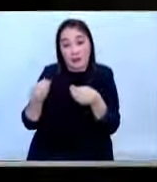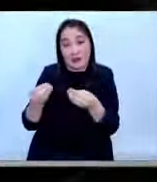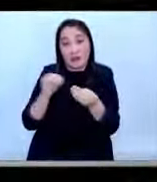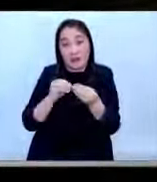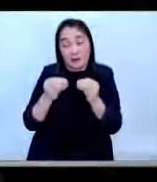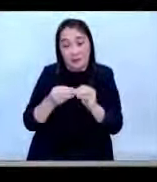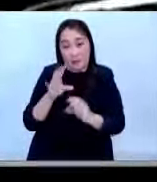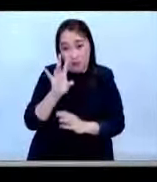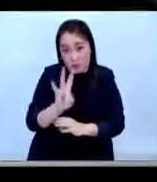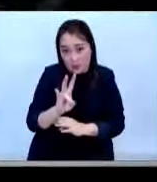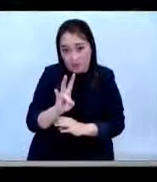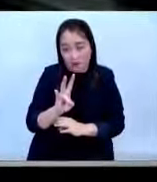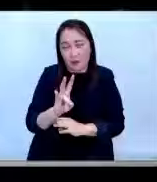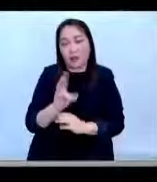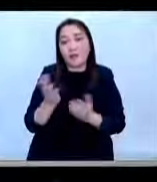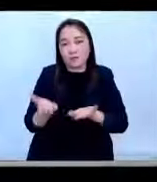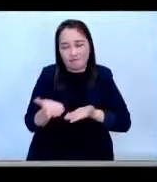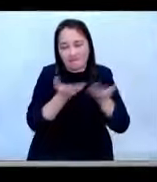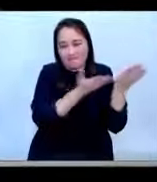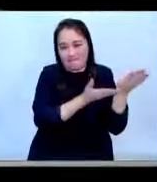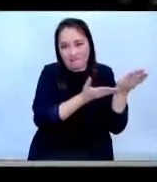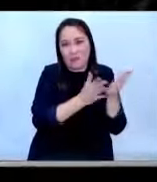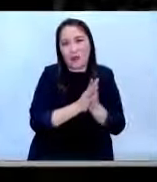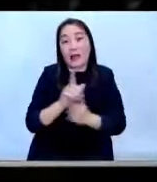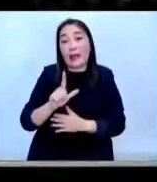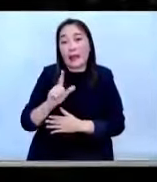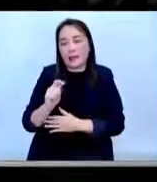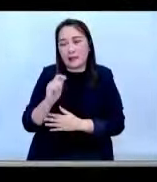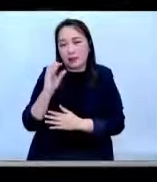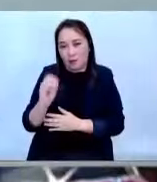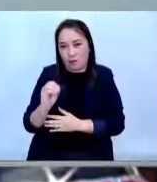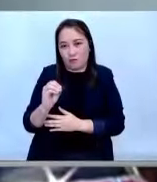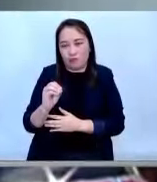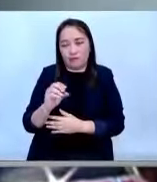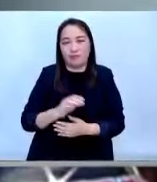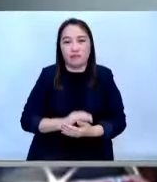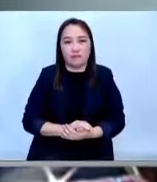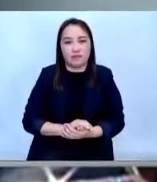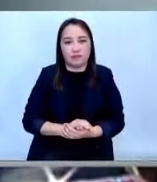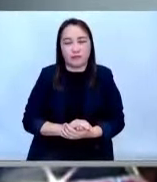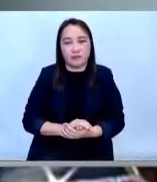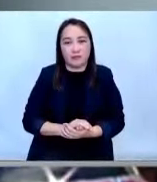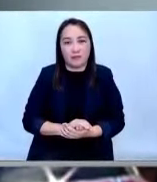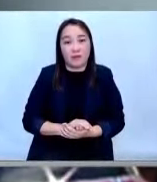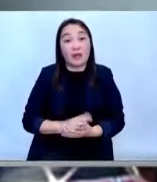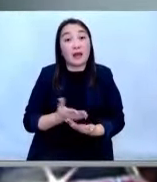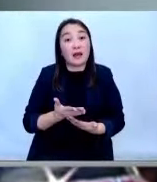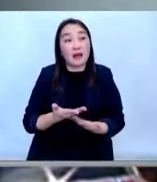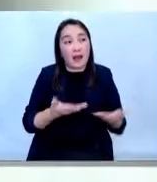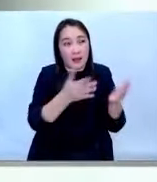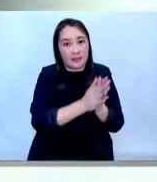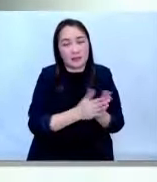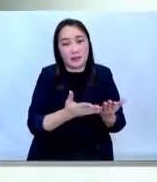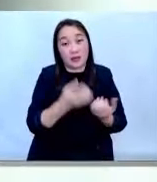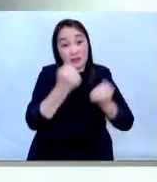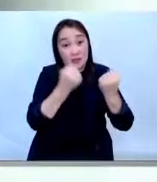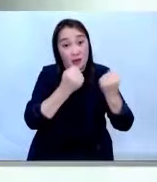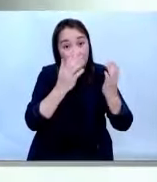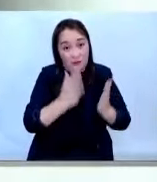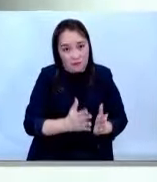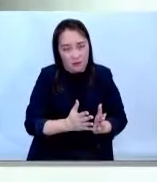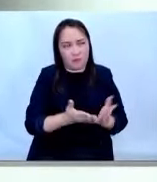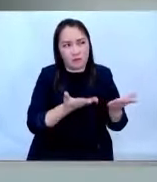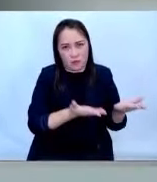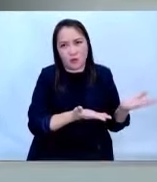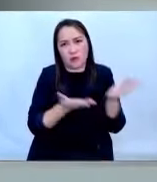siyang isurrender na rin ito sa Land Transportation Office o LTO. Inutusan na rin daw niya ang nahuling driver na harapin ang inilabas